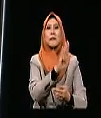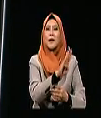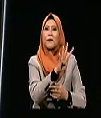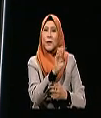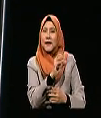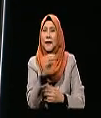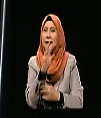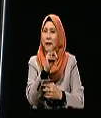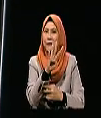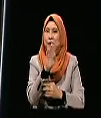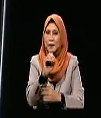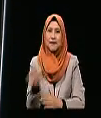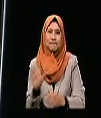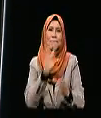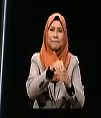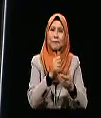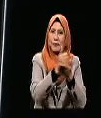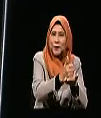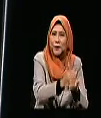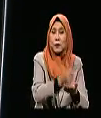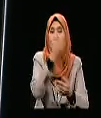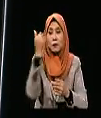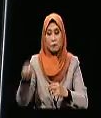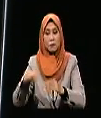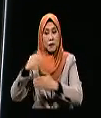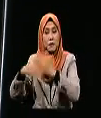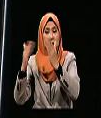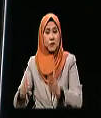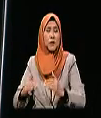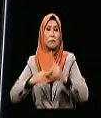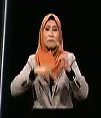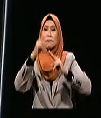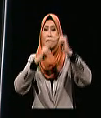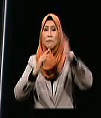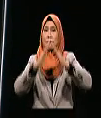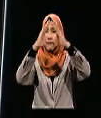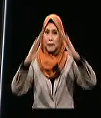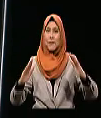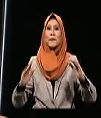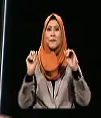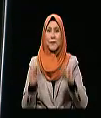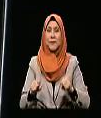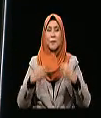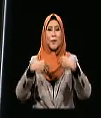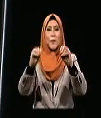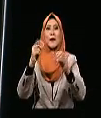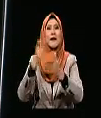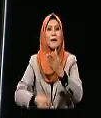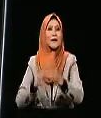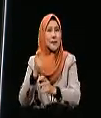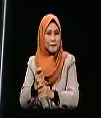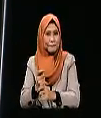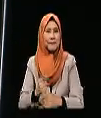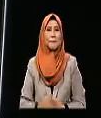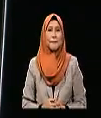memang mereka akan terlibat secara langsung sebab rumah-rumah ini akan dibina oleh mereka dan rumah-rumah ini akan dijual dengan harga yang telah ditetapkan.